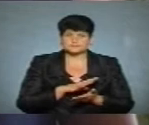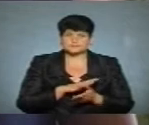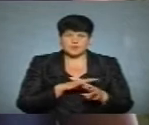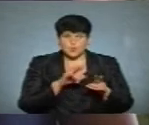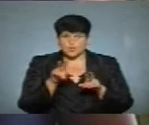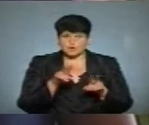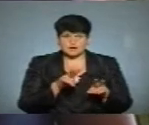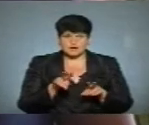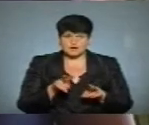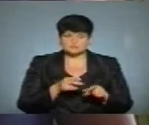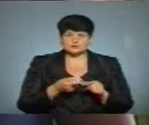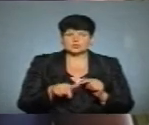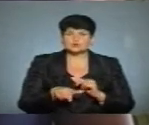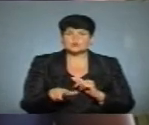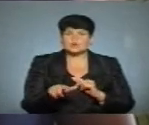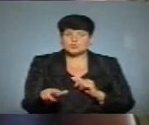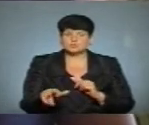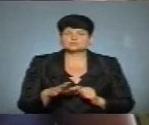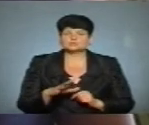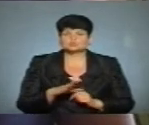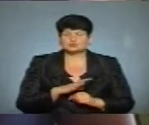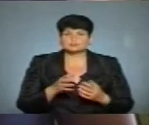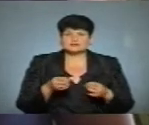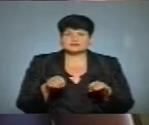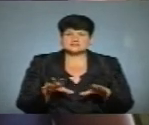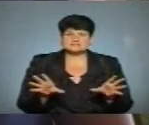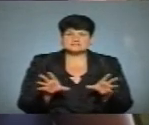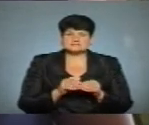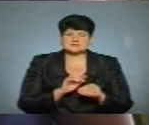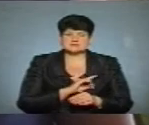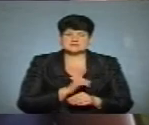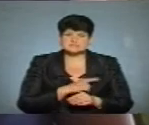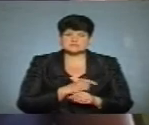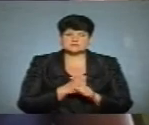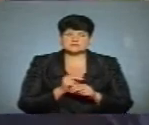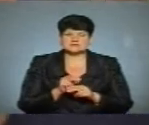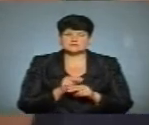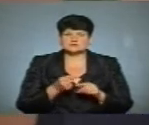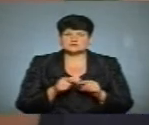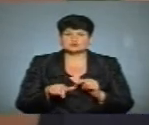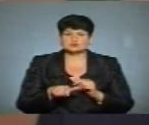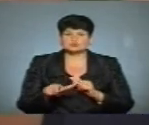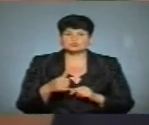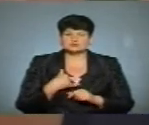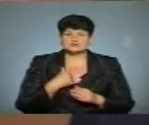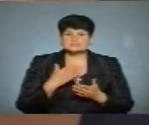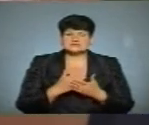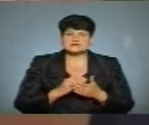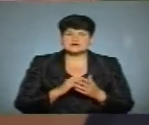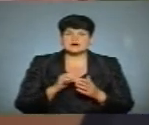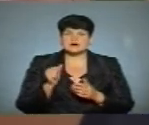оглянули дану дорогу, було прийнято рішення спільними зусиллями провести ремонт даних доріг. У нас є агрофірма,